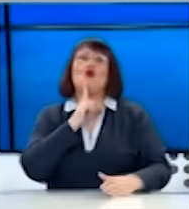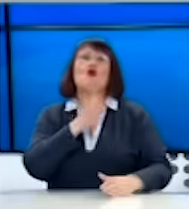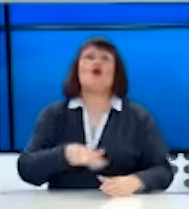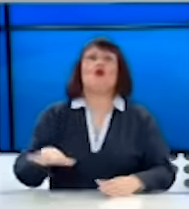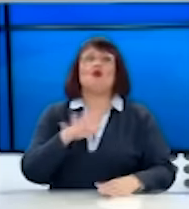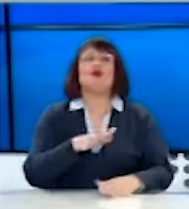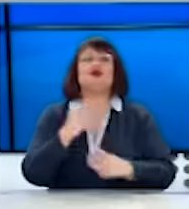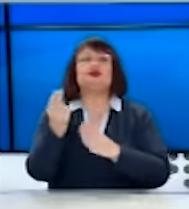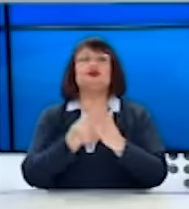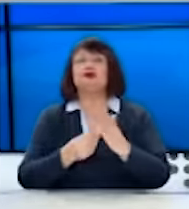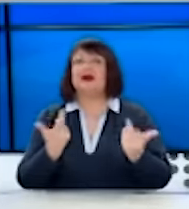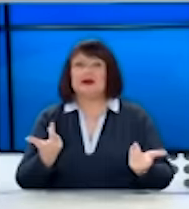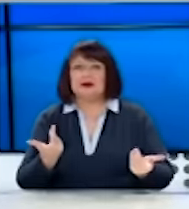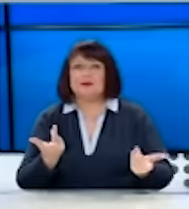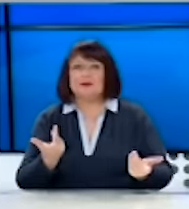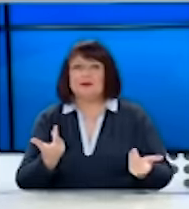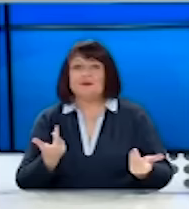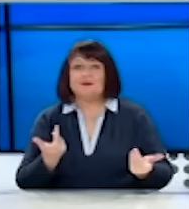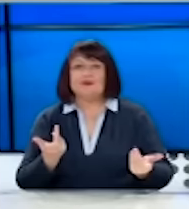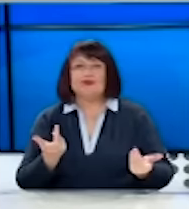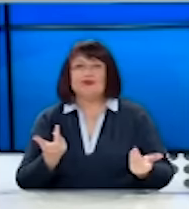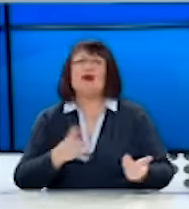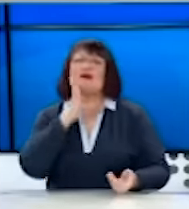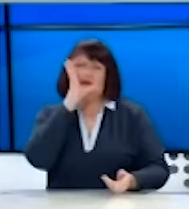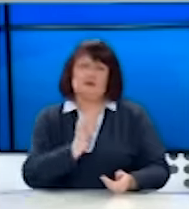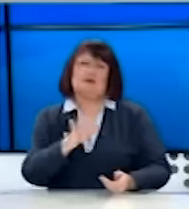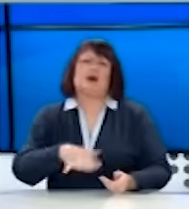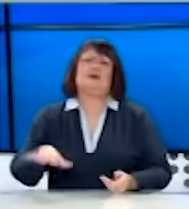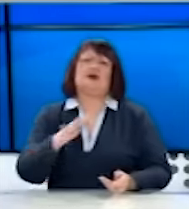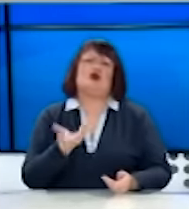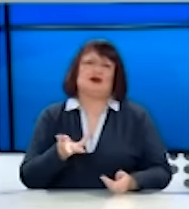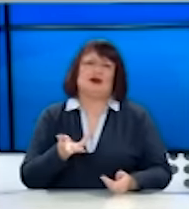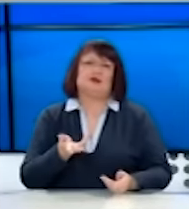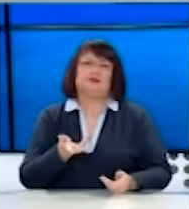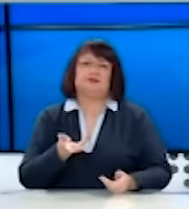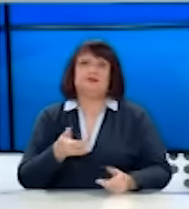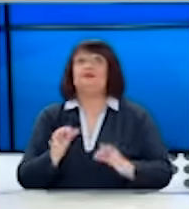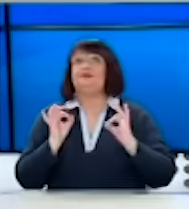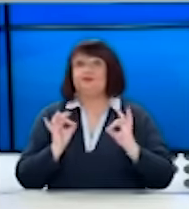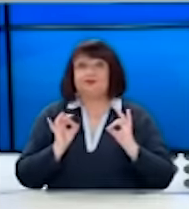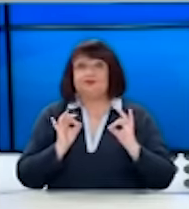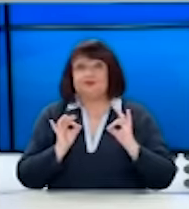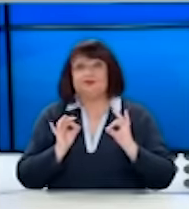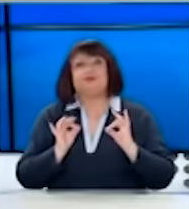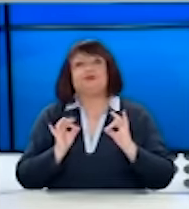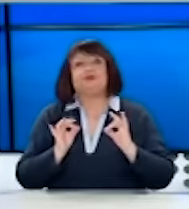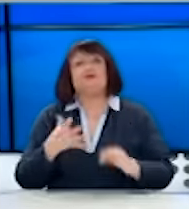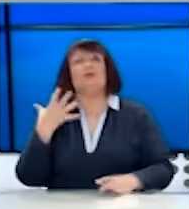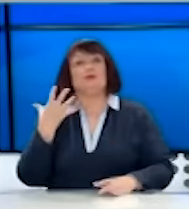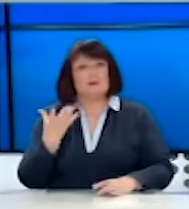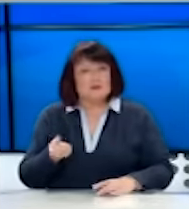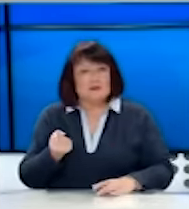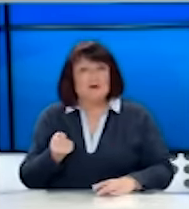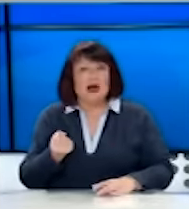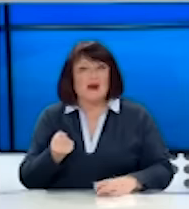τις περισσότερες φορές γίνονται μετά πραγματικότητα. Και τότε βέβαια υπάρχουν και τα